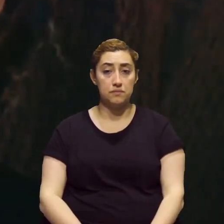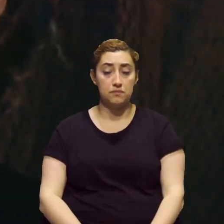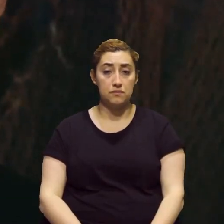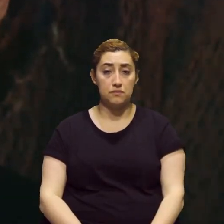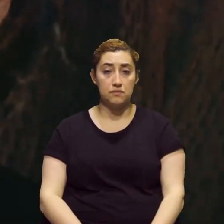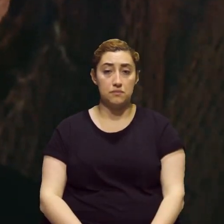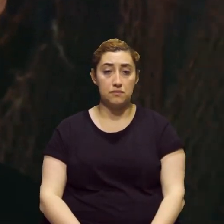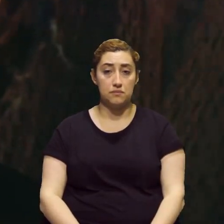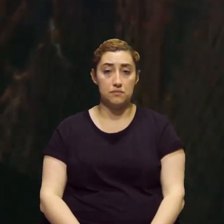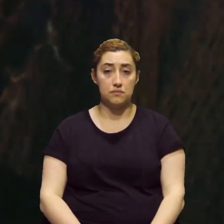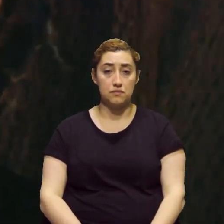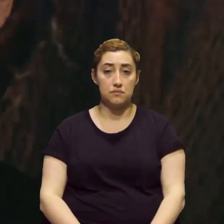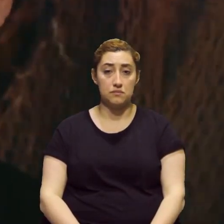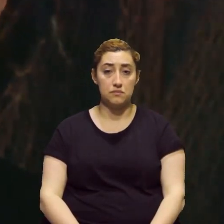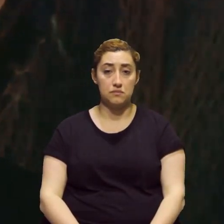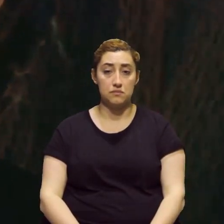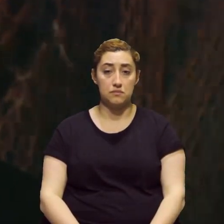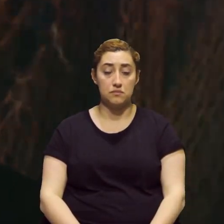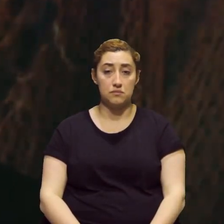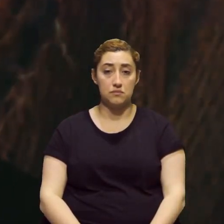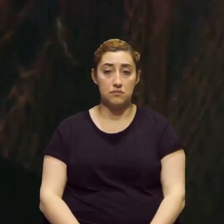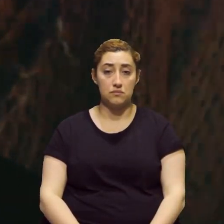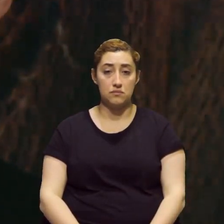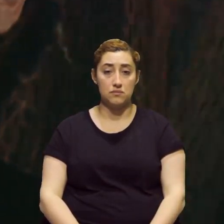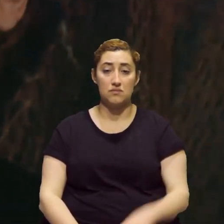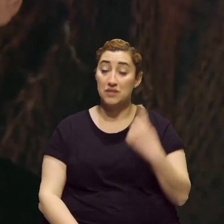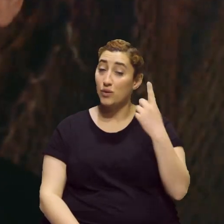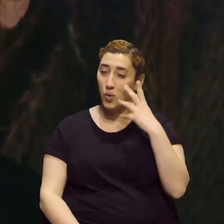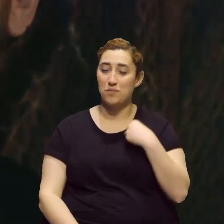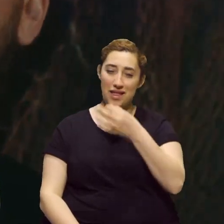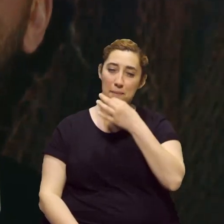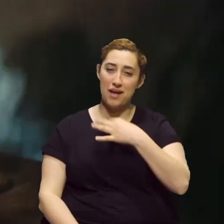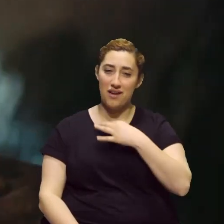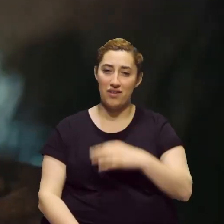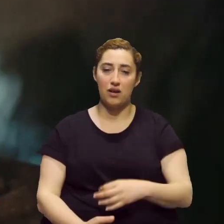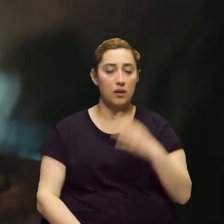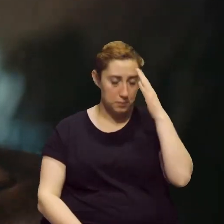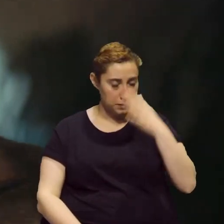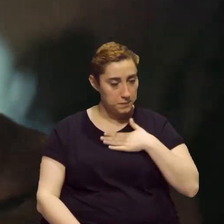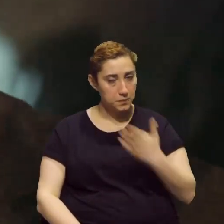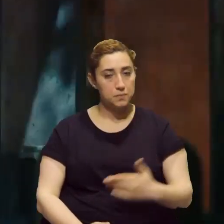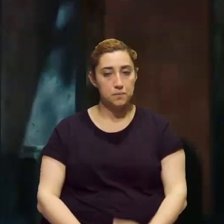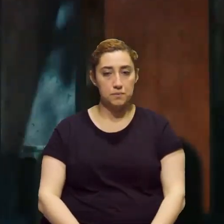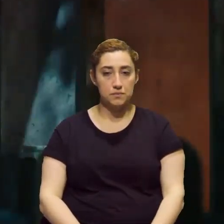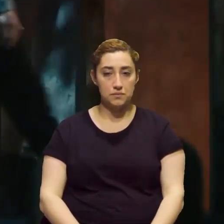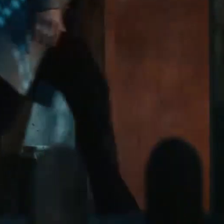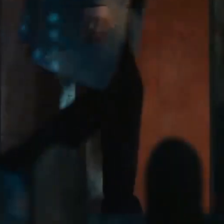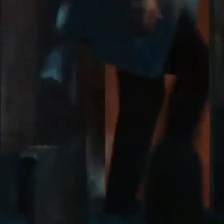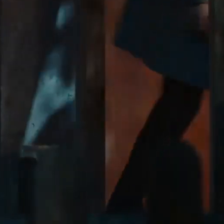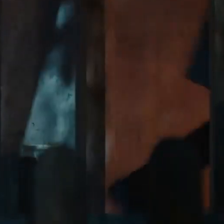Cemil sıkıntıyla bakınıp kafa salladı. Bir şey duyarsan bana haber ver. Baş üstüne.